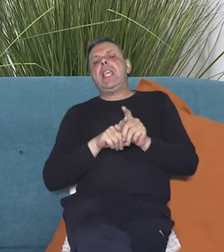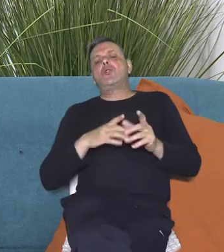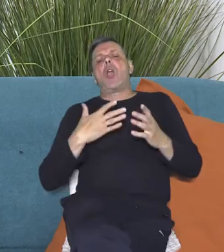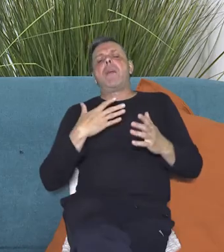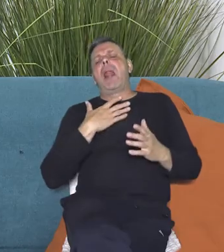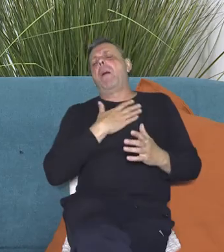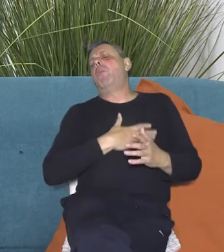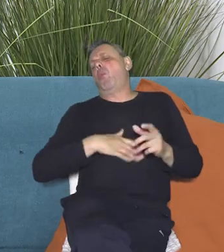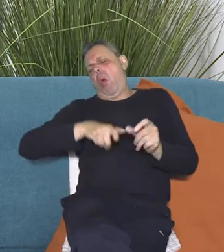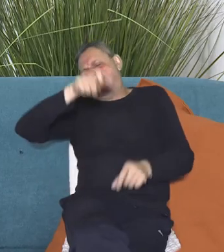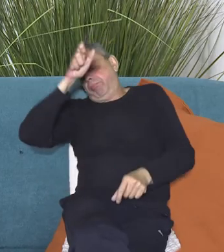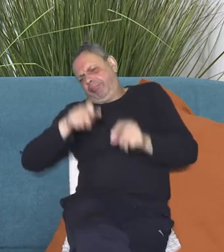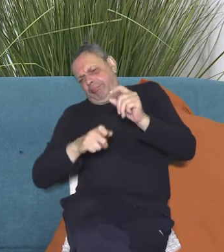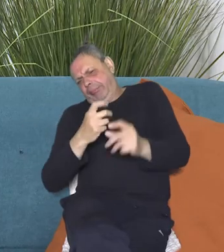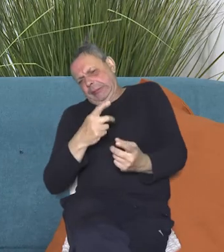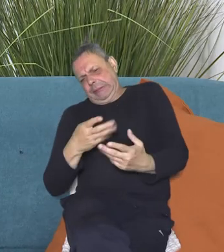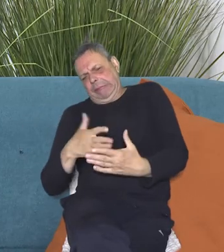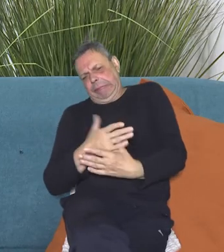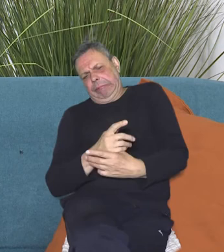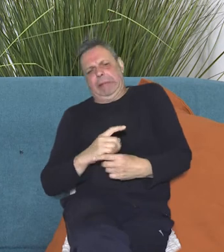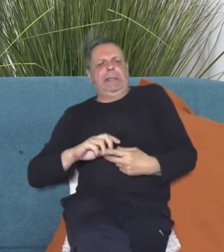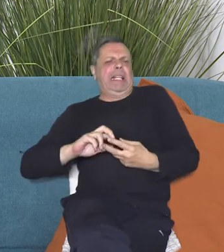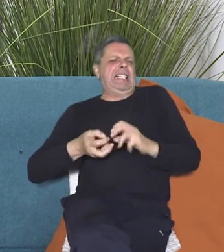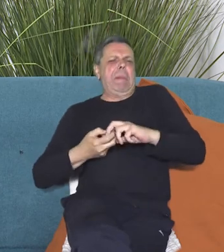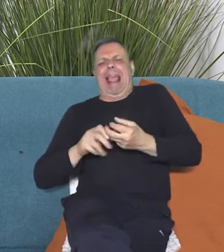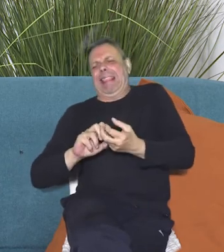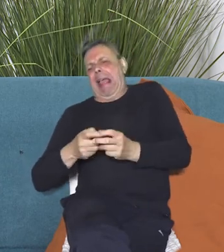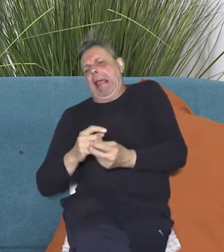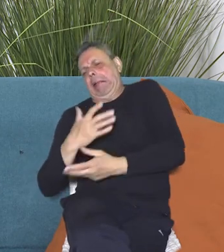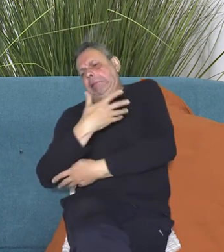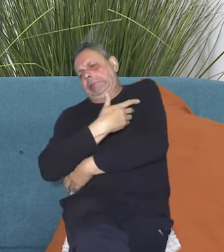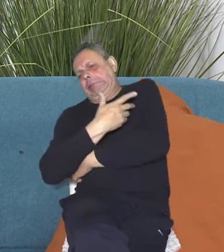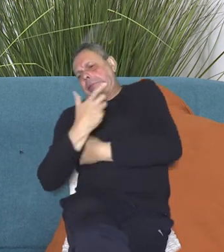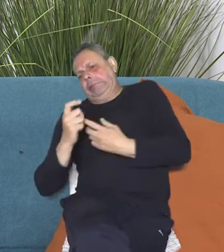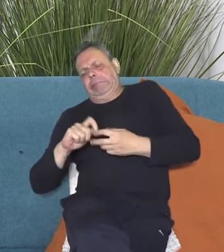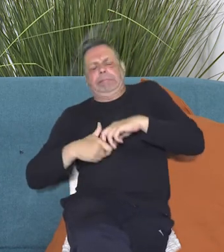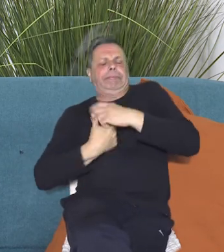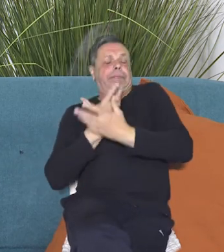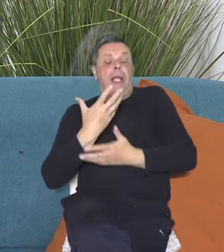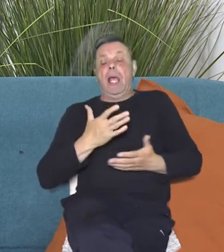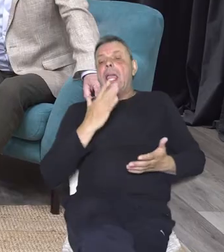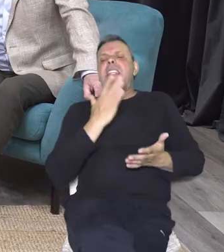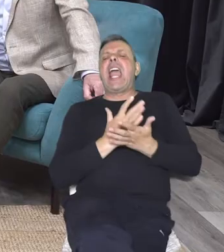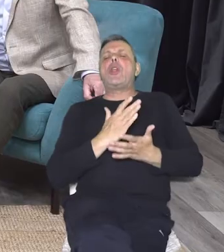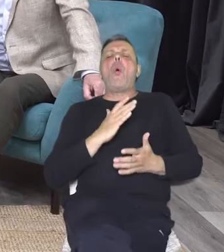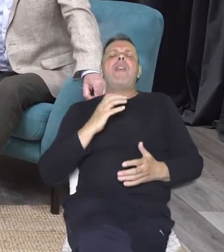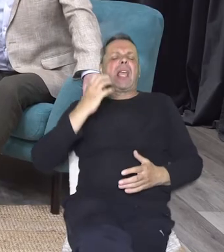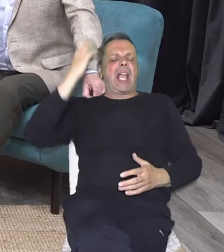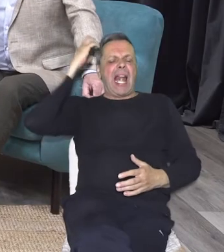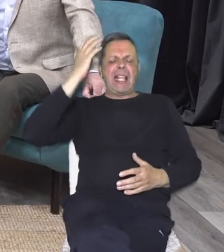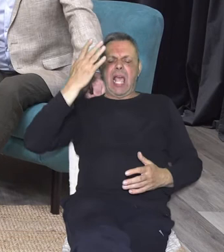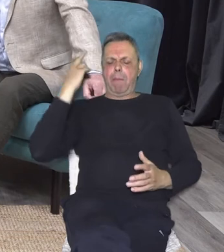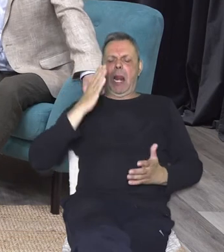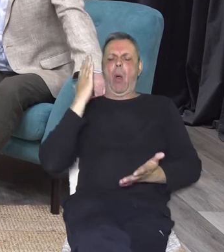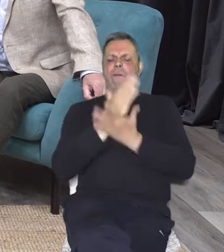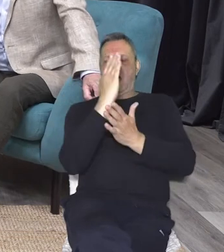užasnih tračeva koji su bili povezani s njima. U cijeloj toj priči Jedino kraljica je uvijek bila